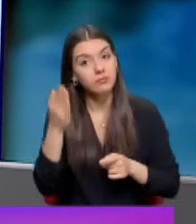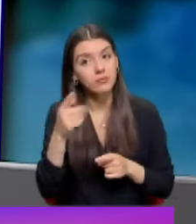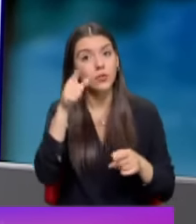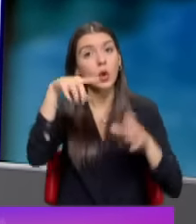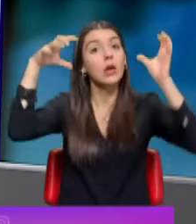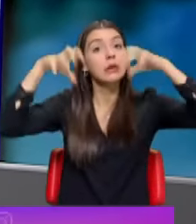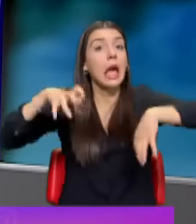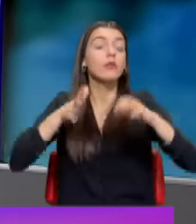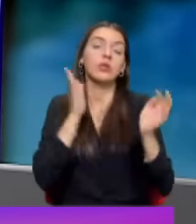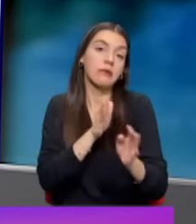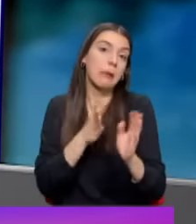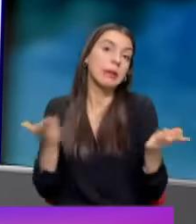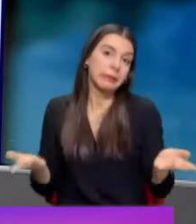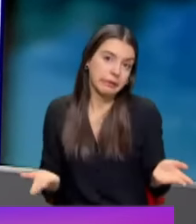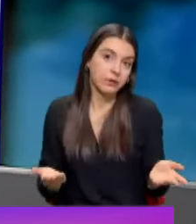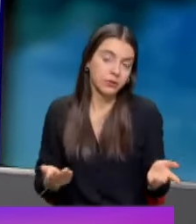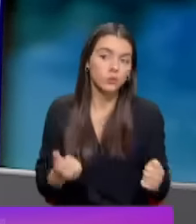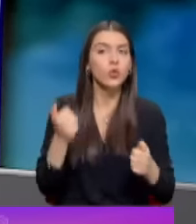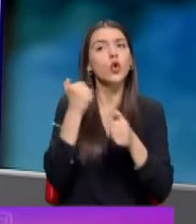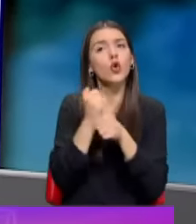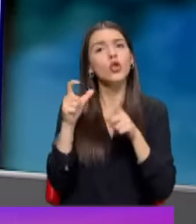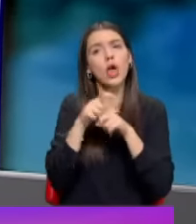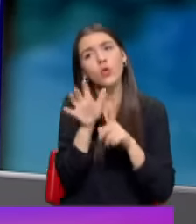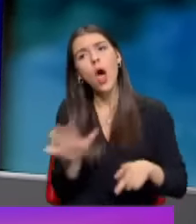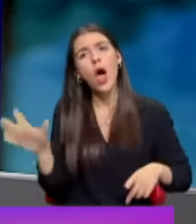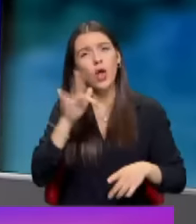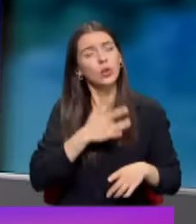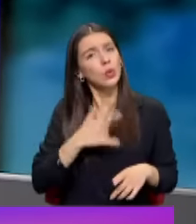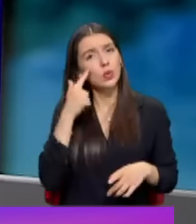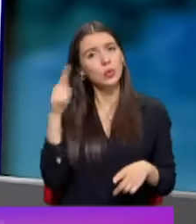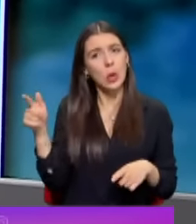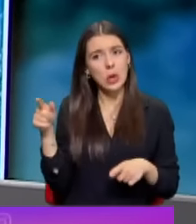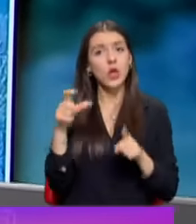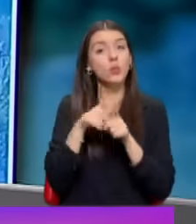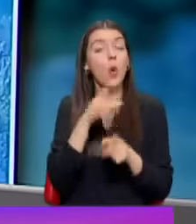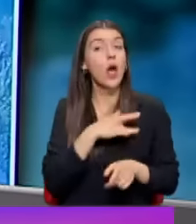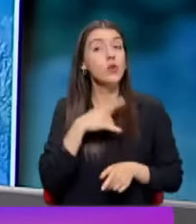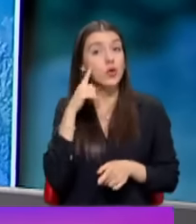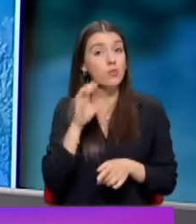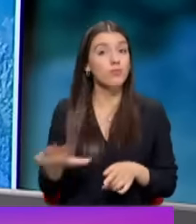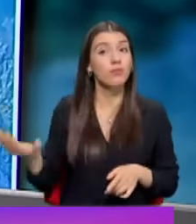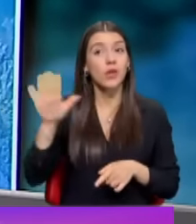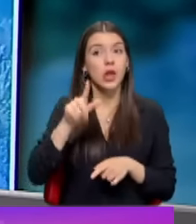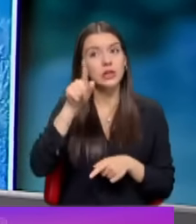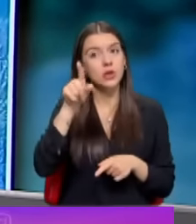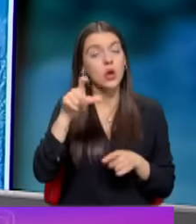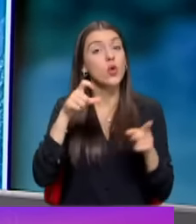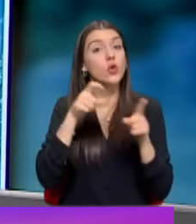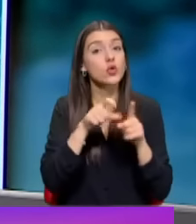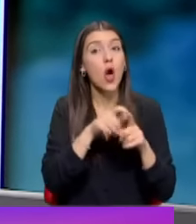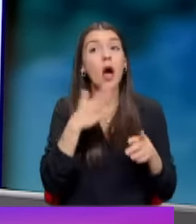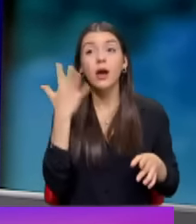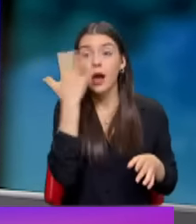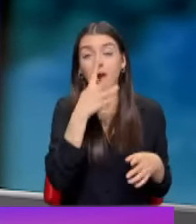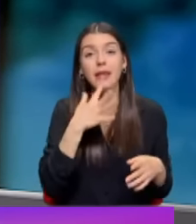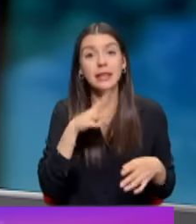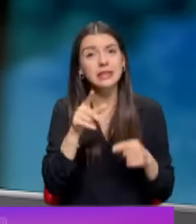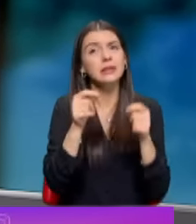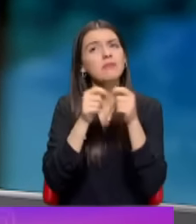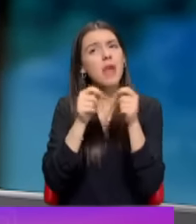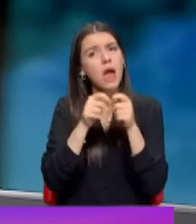sürdürebilir gün içerisinde. Güneydoğu Anadolu bölgesinin doğusu, Doğu Anadolu bölgesi. Doğu Karadeniz'in iç kesimleri işte Gümüşhane, Bayburt,